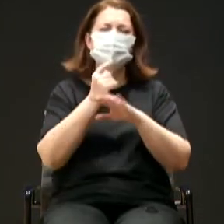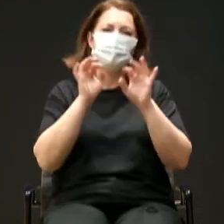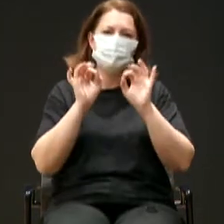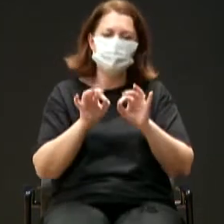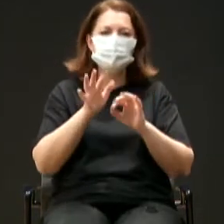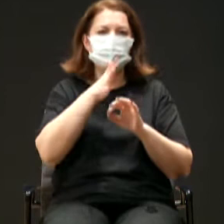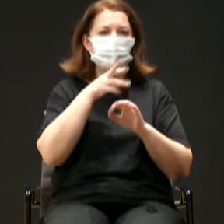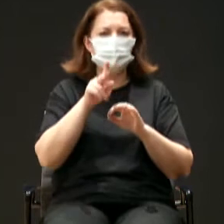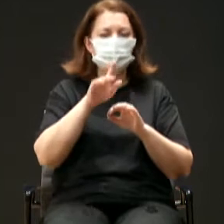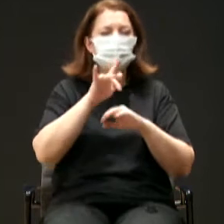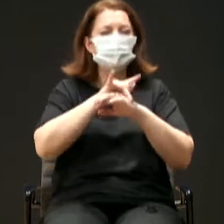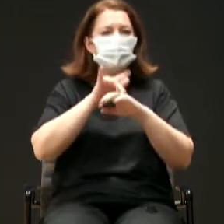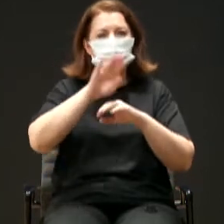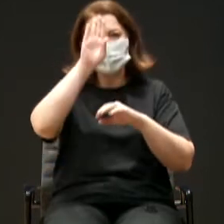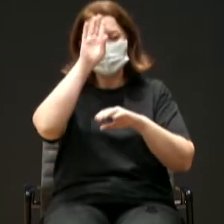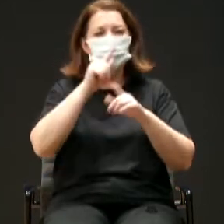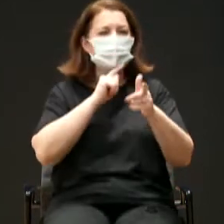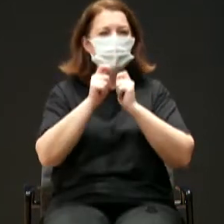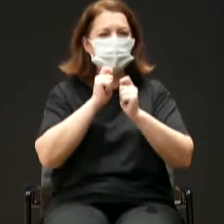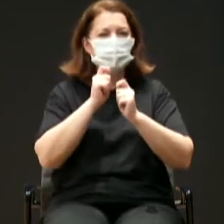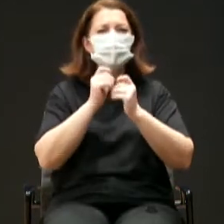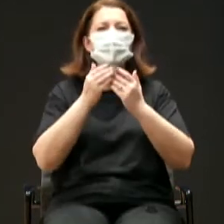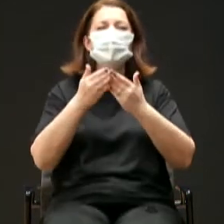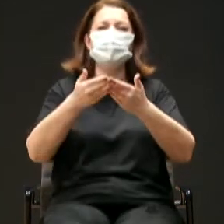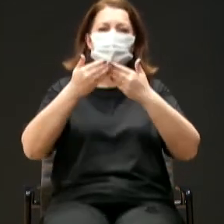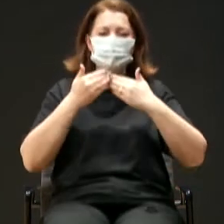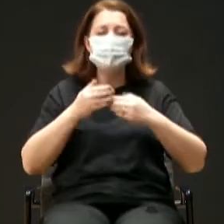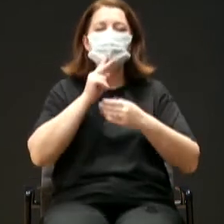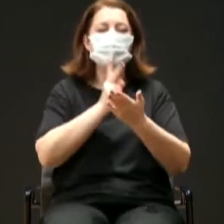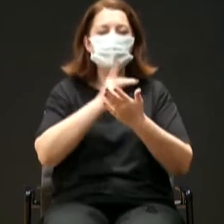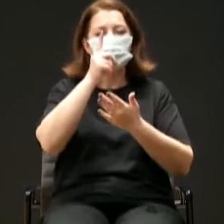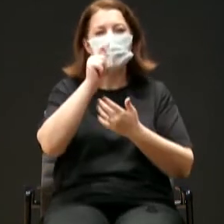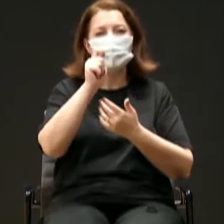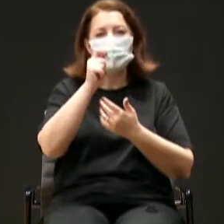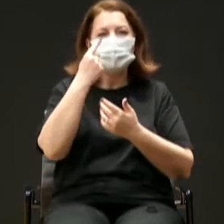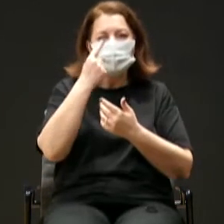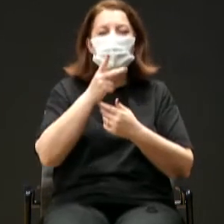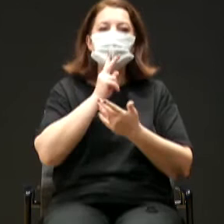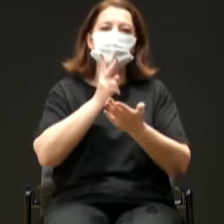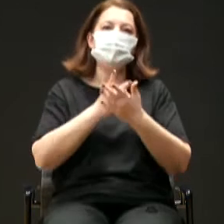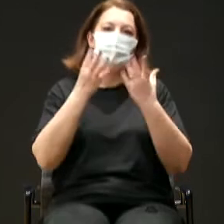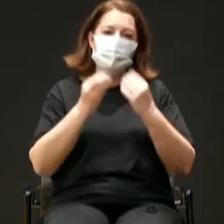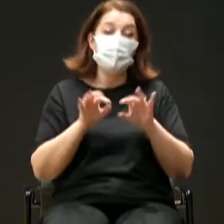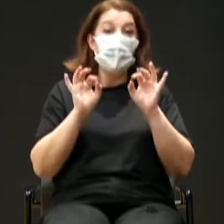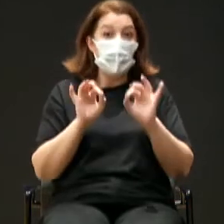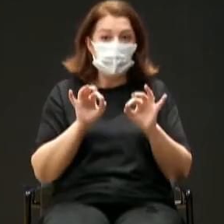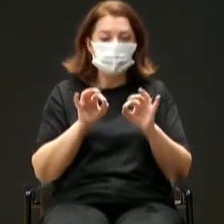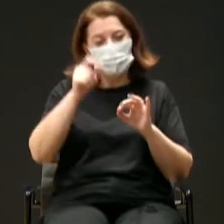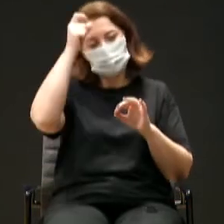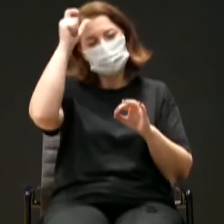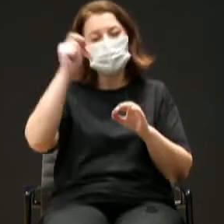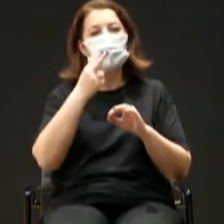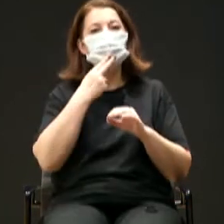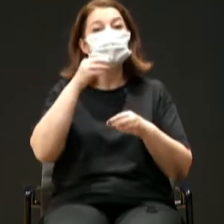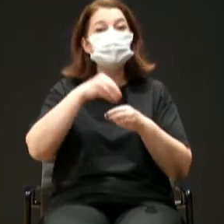gibi ülkemizin İstanbul Sözleşmesi'nden çekilme kararı 1 Temmuz itibariyle resmileşti. Oysa Türkiye